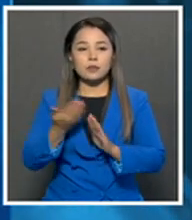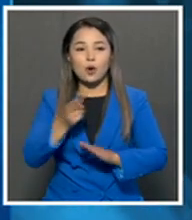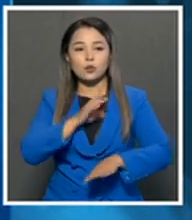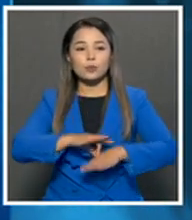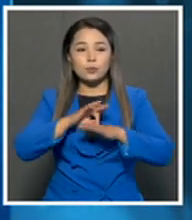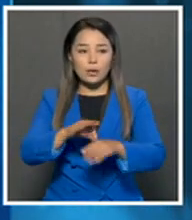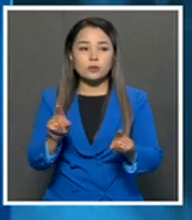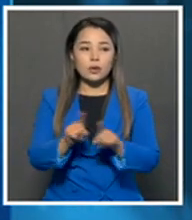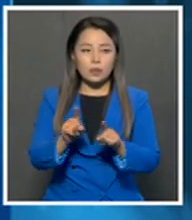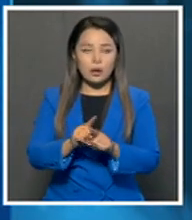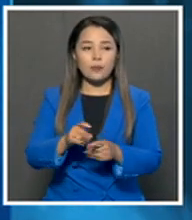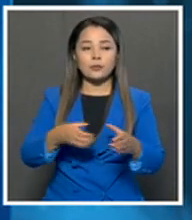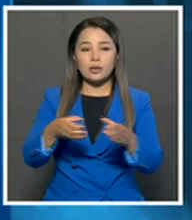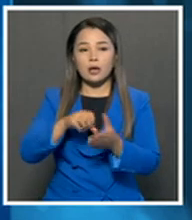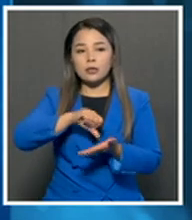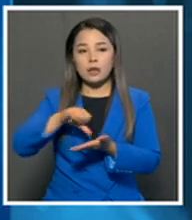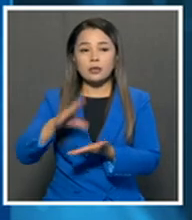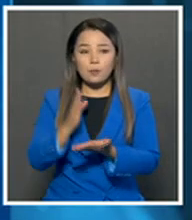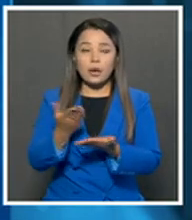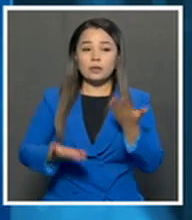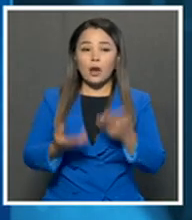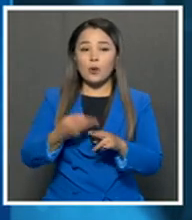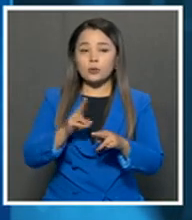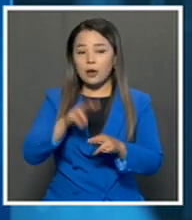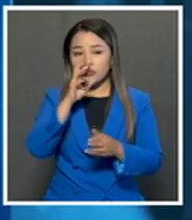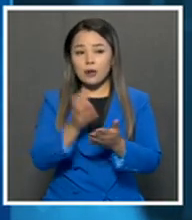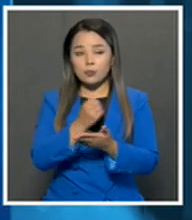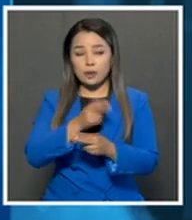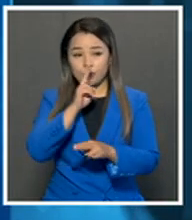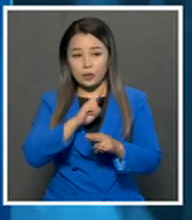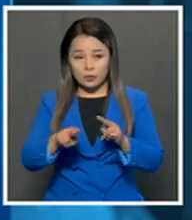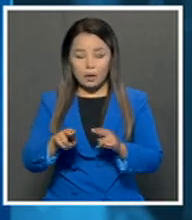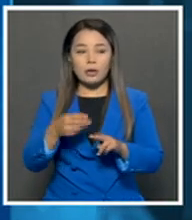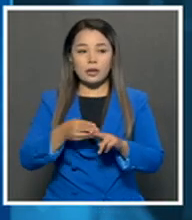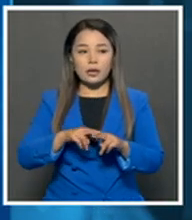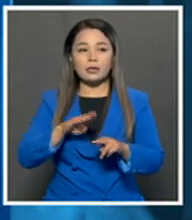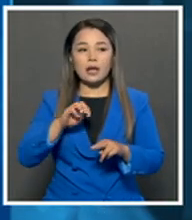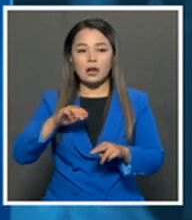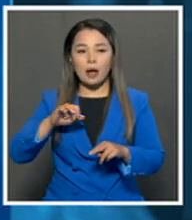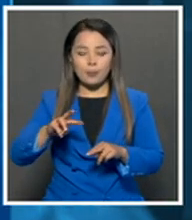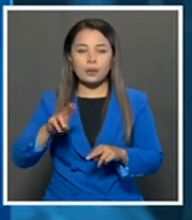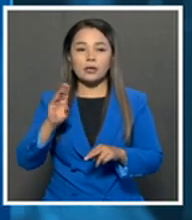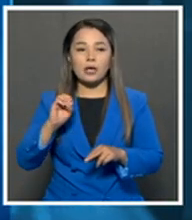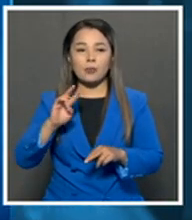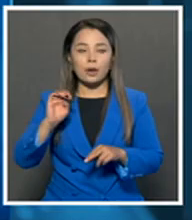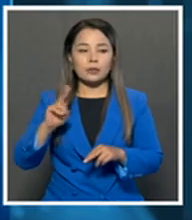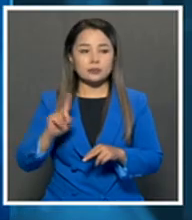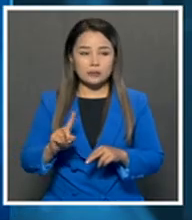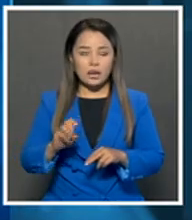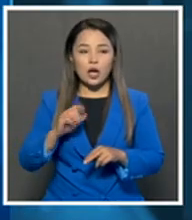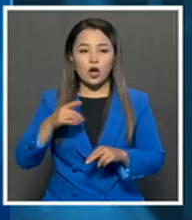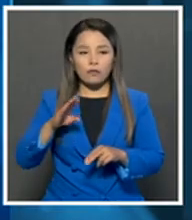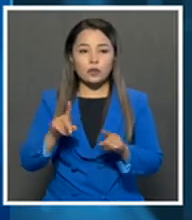жұмыс істейтін фрилансерлер. Егер олар осы айда табысынан қағылған болса, Telegram мен Еңбек.кз және EGOV